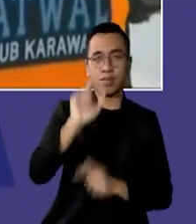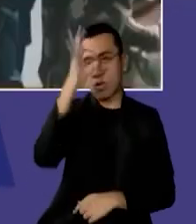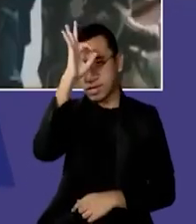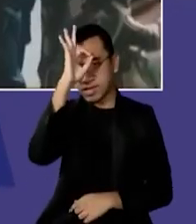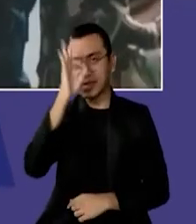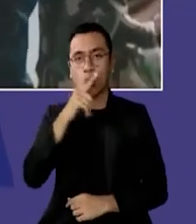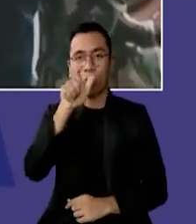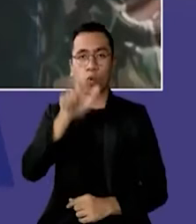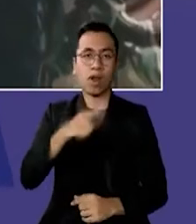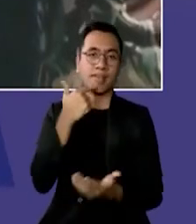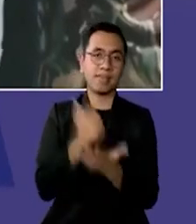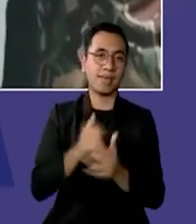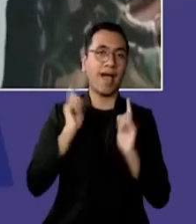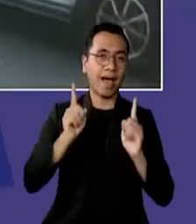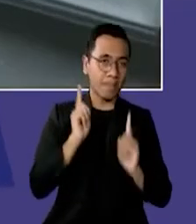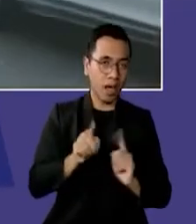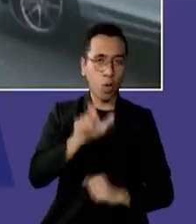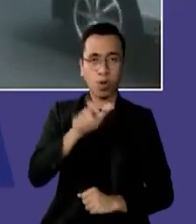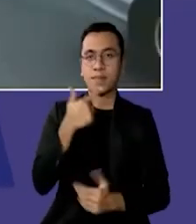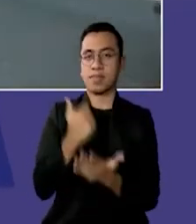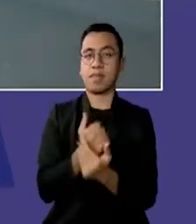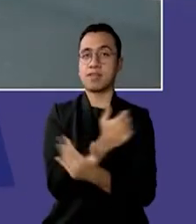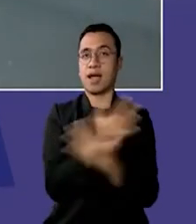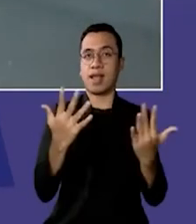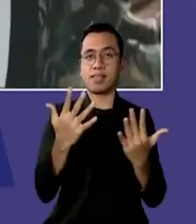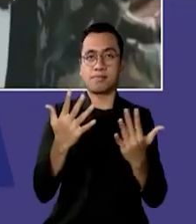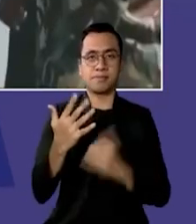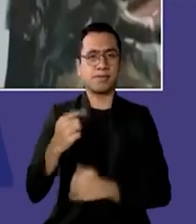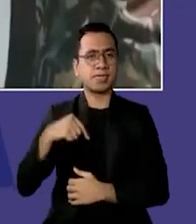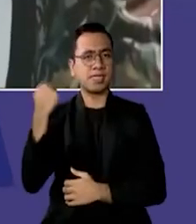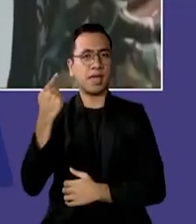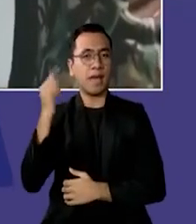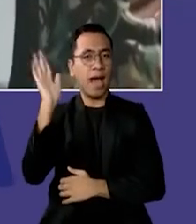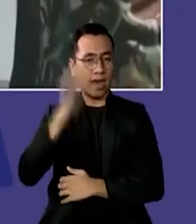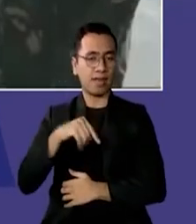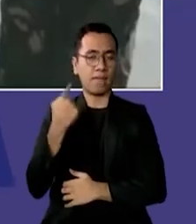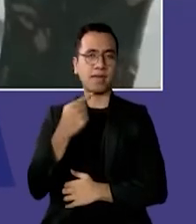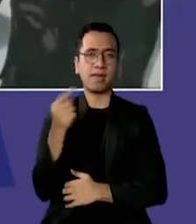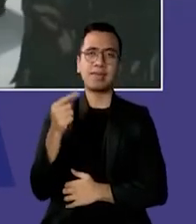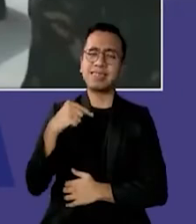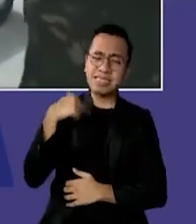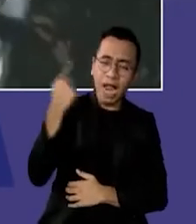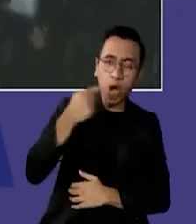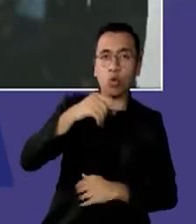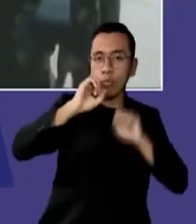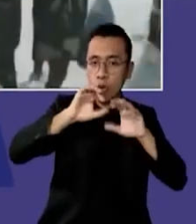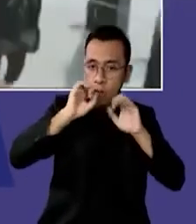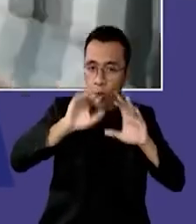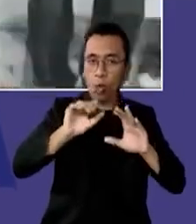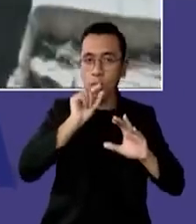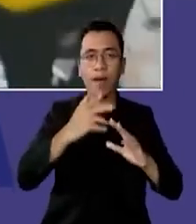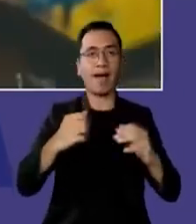agama tokoh masyarakat setiap hari ini kami menjadi agen-agen promosi kesehatan dan itu wajib dilakukan